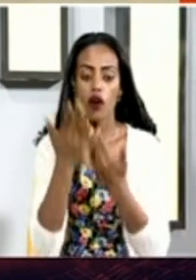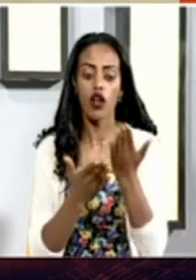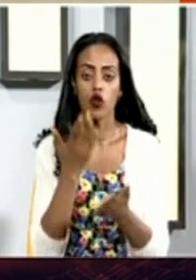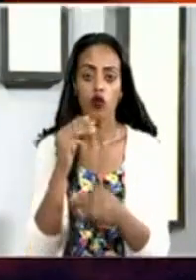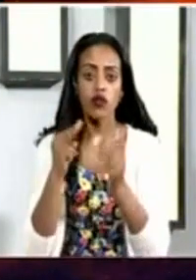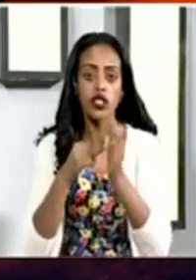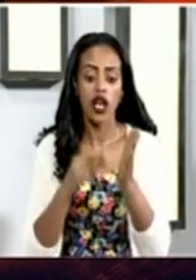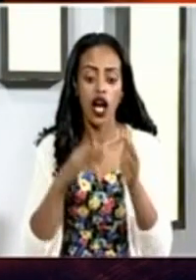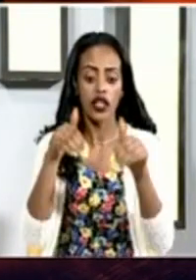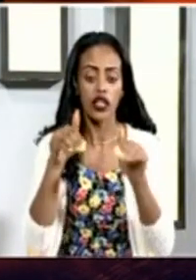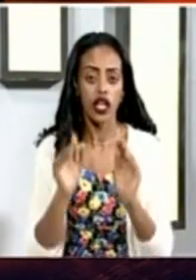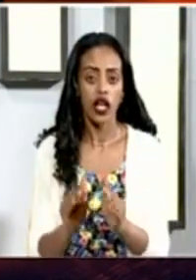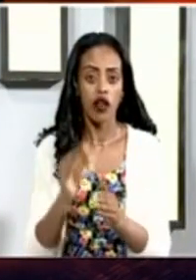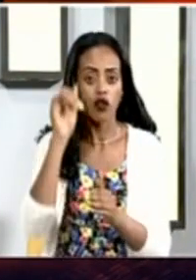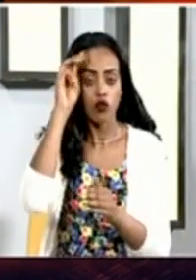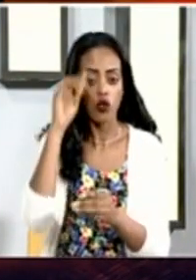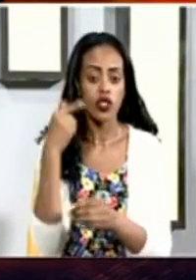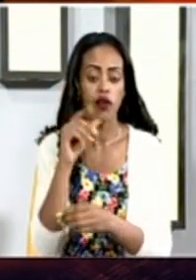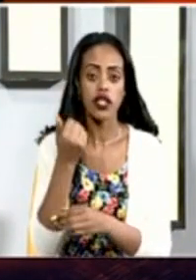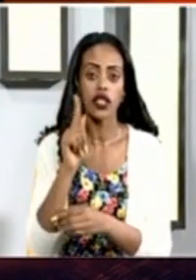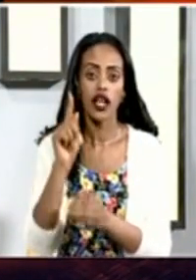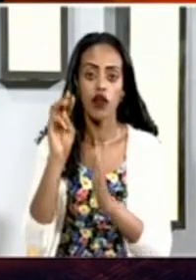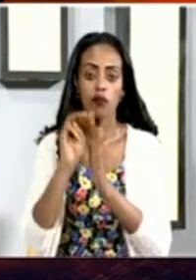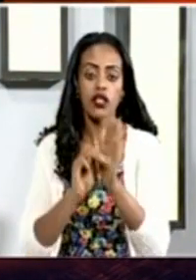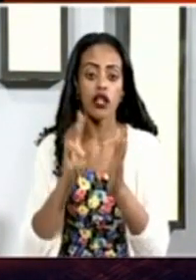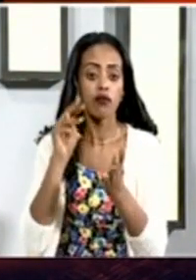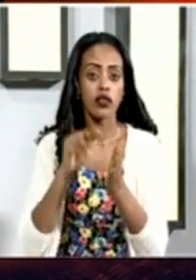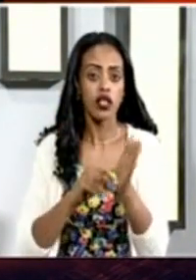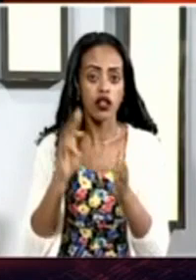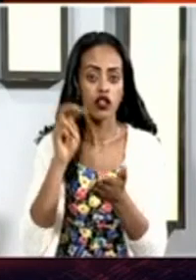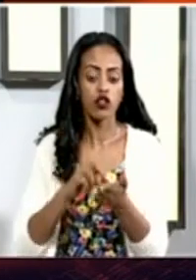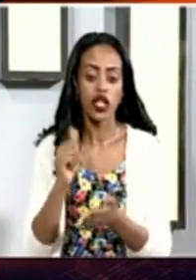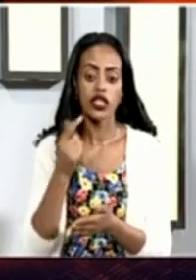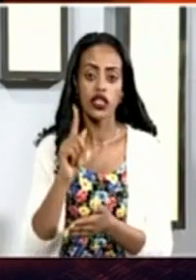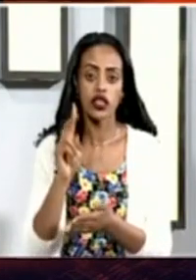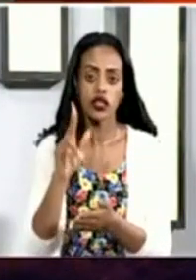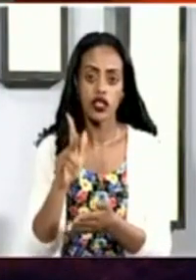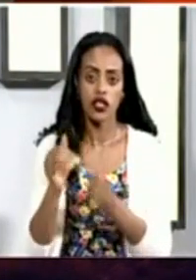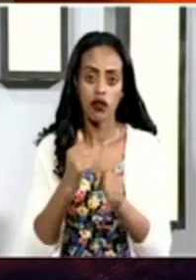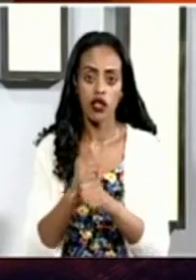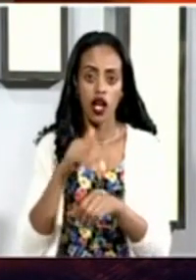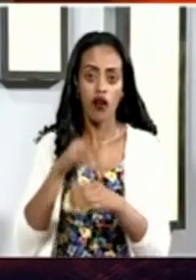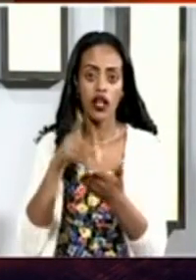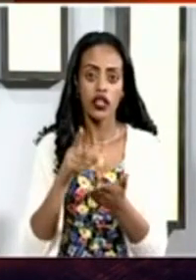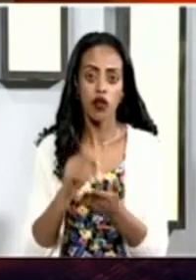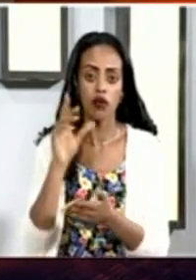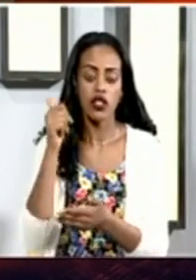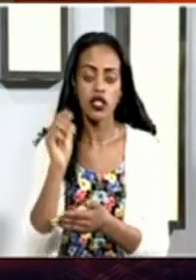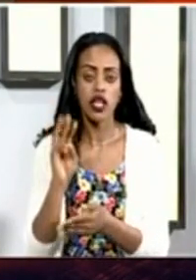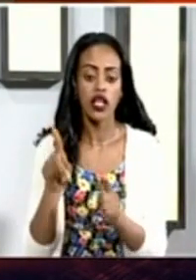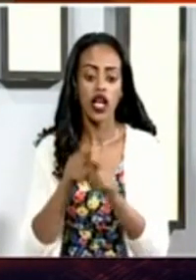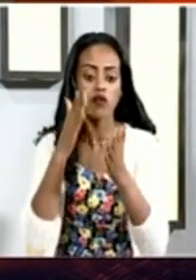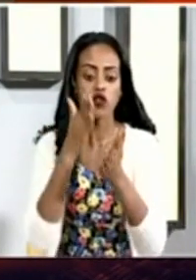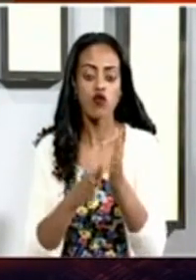ስነ ስርዓት ቀብሪ ሱልጣን ሃንፋሬ ፅባሕ 11 መስከረም 2013 ዓ.ም ኣብ ከተማ ሳይታ ኣብ ሃዳሌ ጉራ ከም